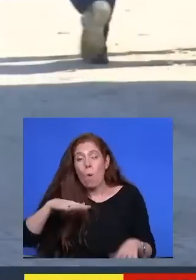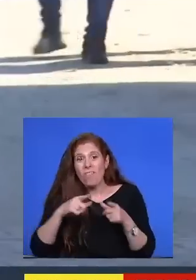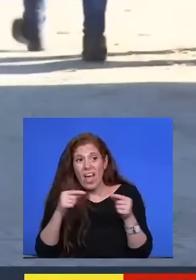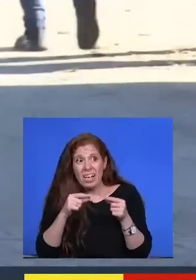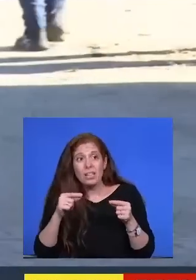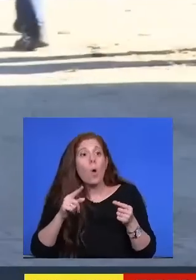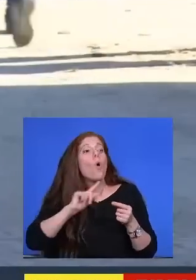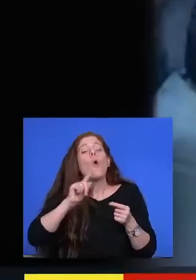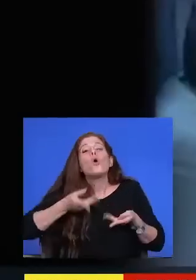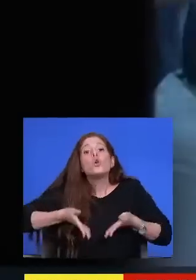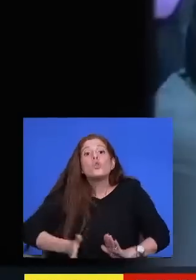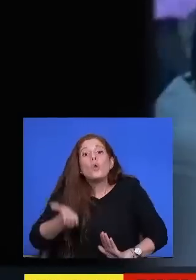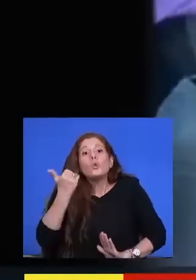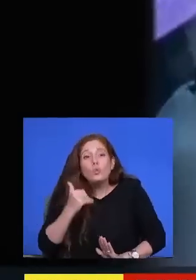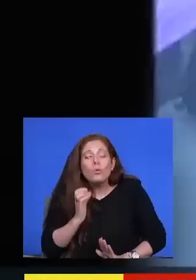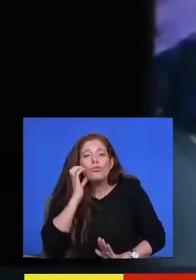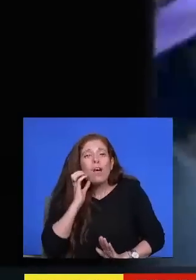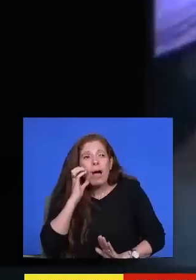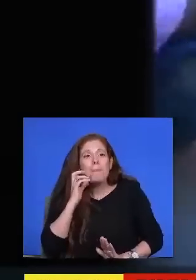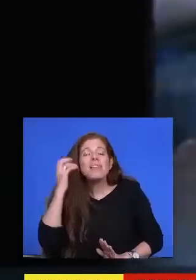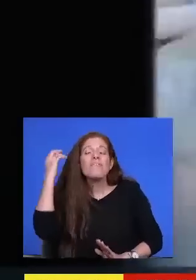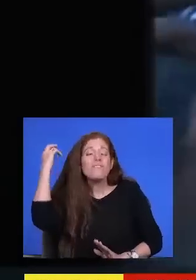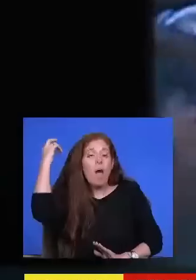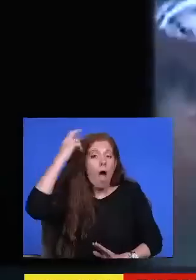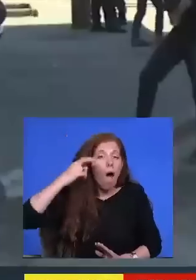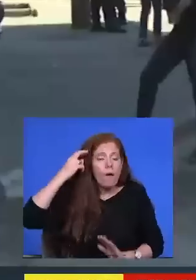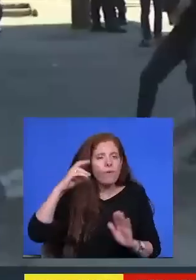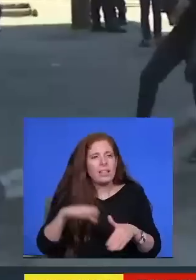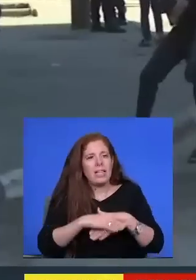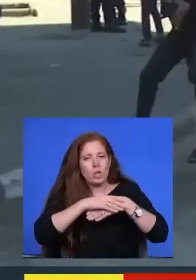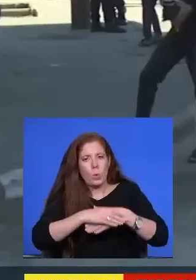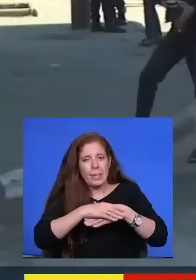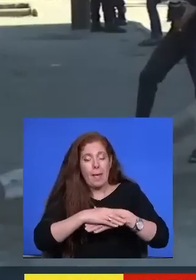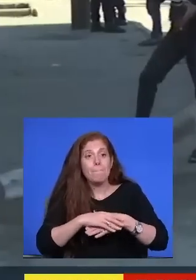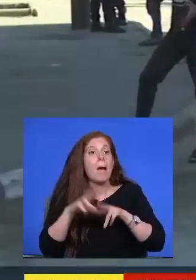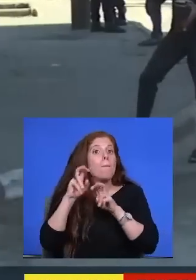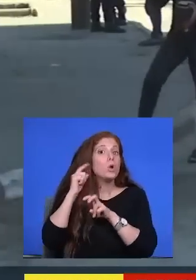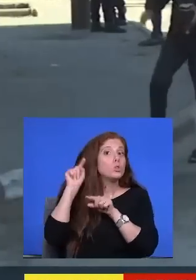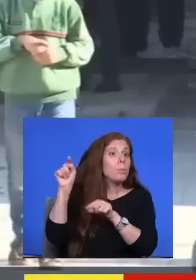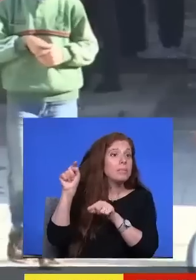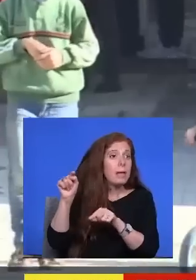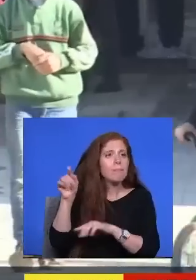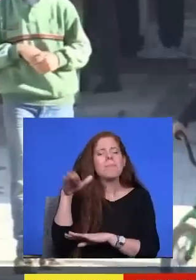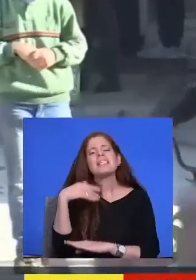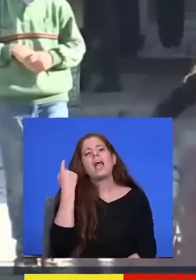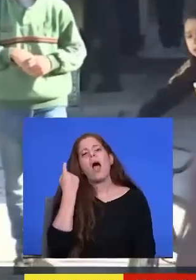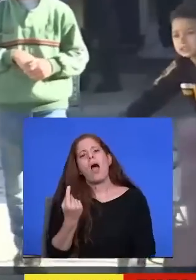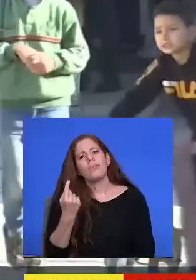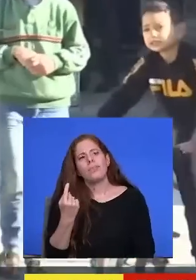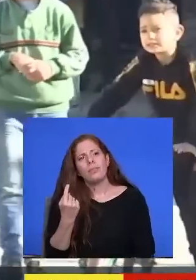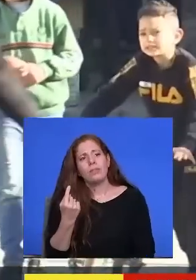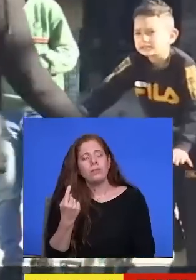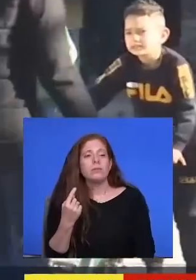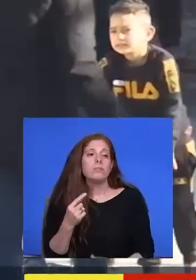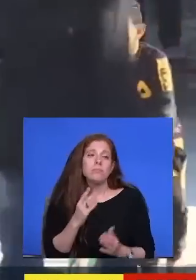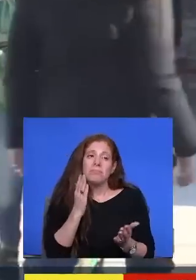נולדו כשרבין וערפאת לחצו ידיים. המונח שנשמע אצלם יותר ויותר, מדינה אחת. מי שייפין אמל